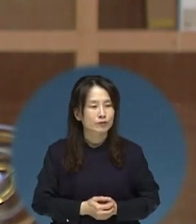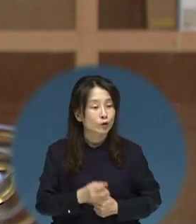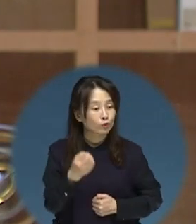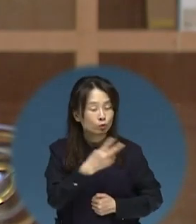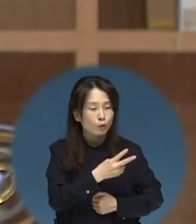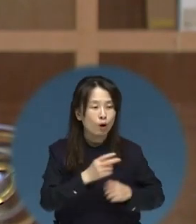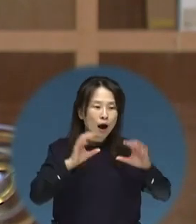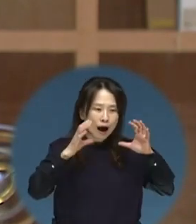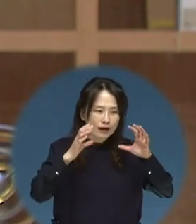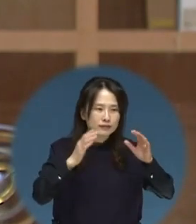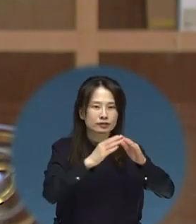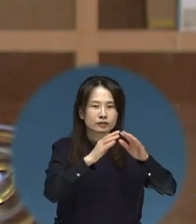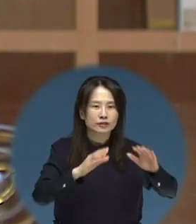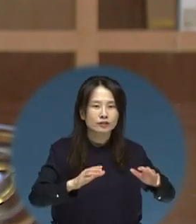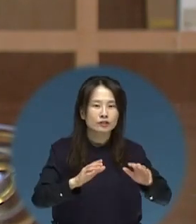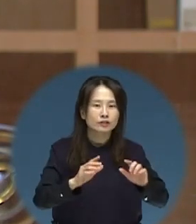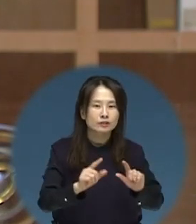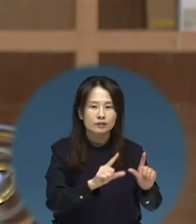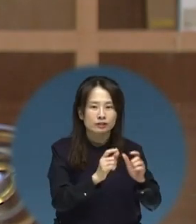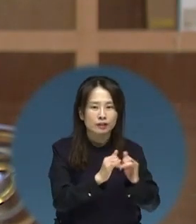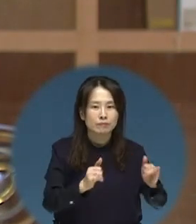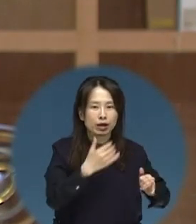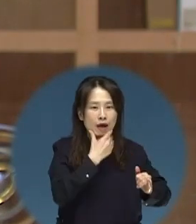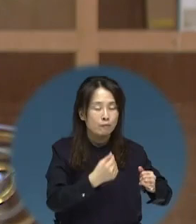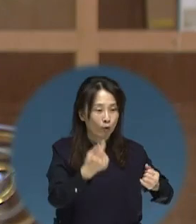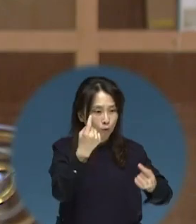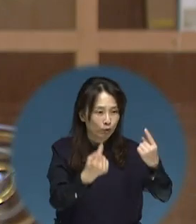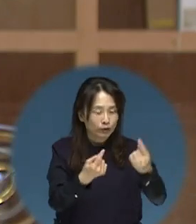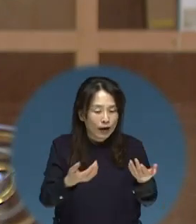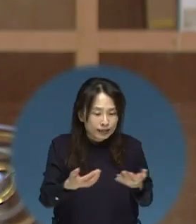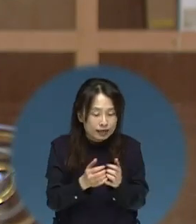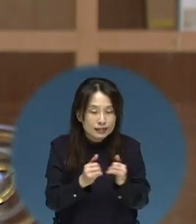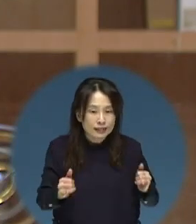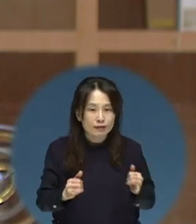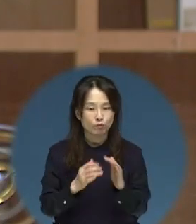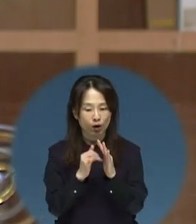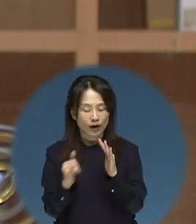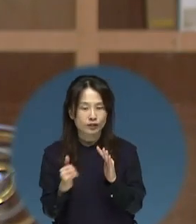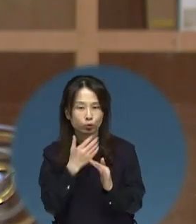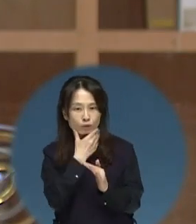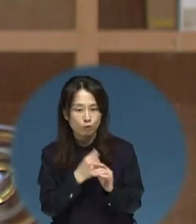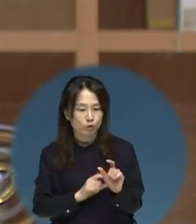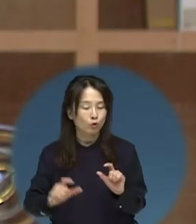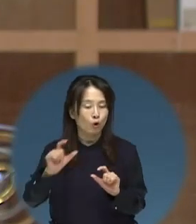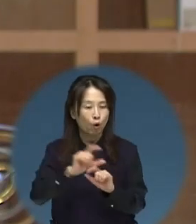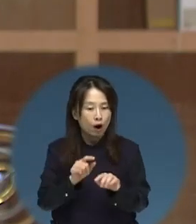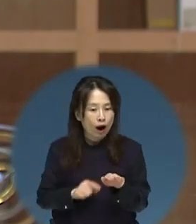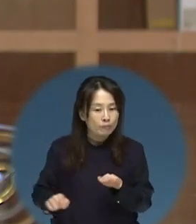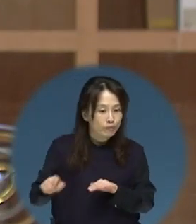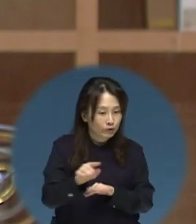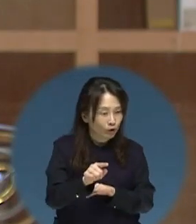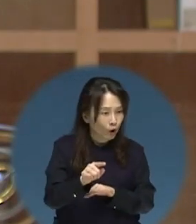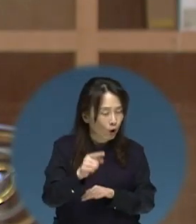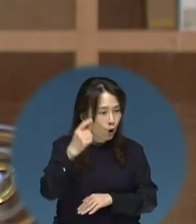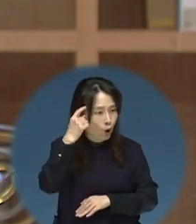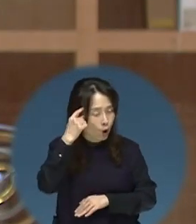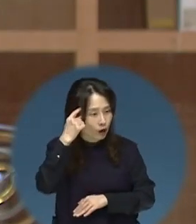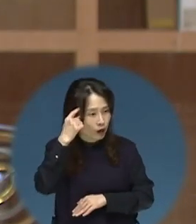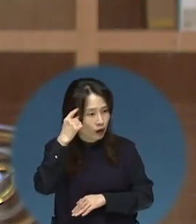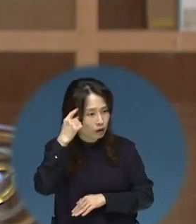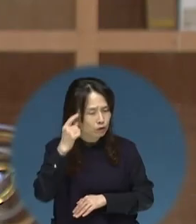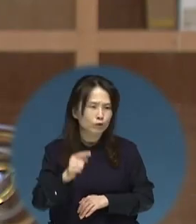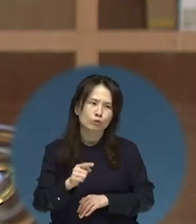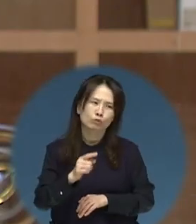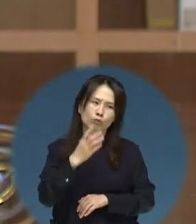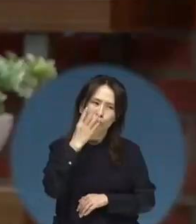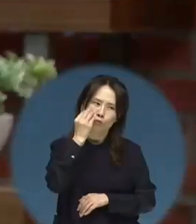행복보다 직원들과 식구들의 행복을 더 우선시하겠다. 이거는 구호단체로서 이런 거 내걸면 안 되는 거